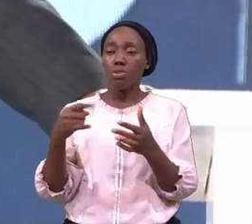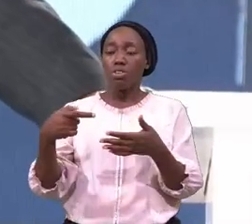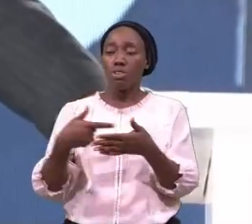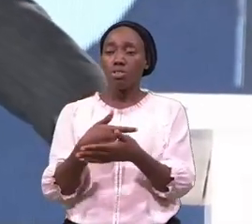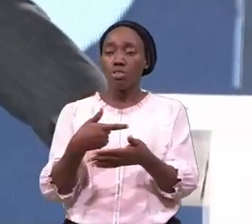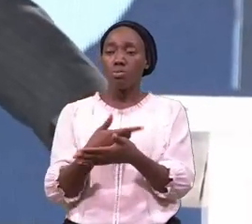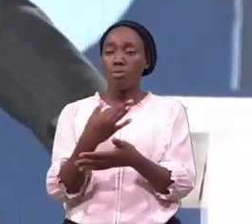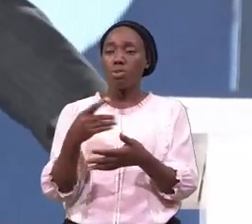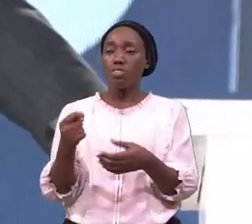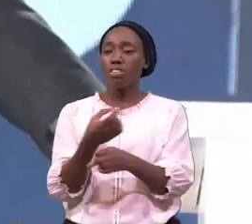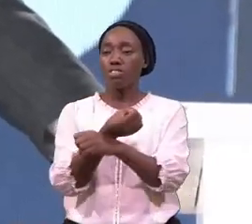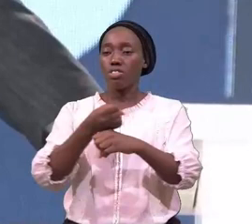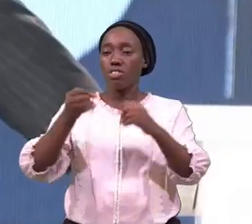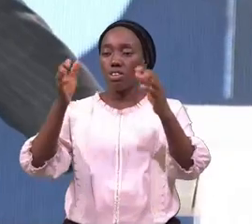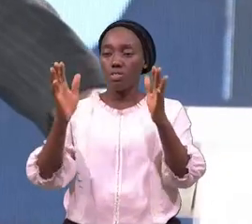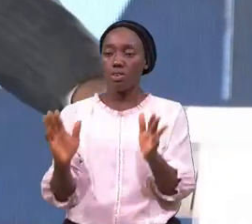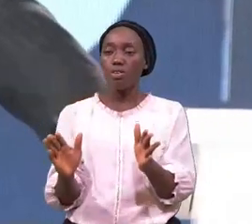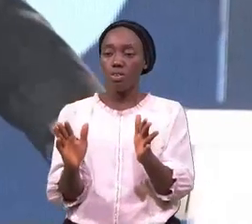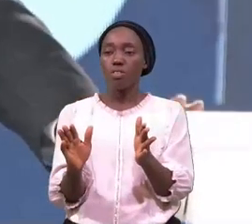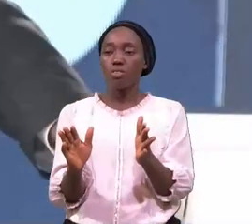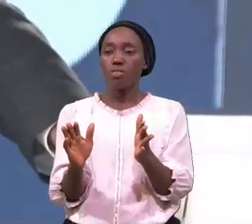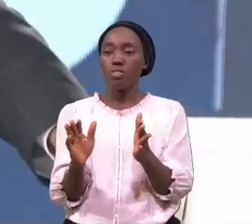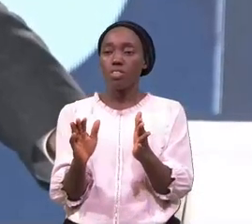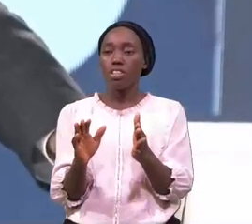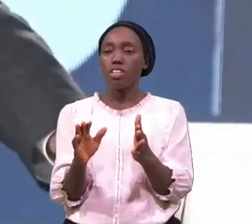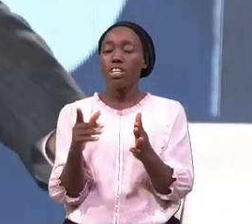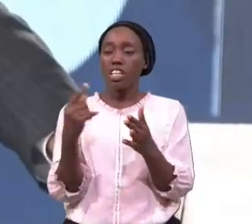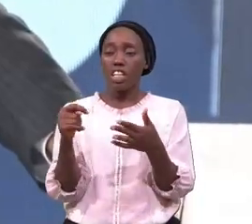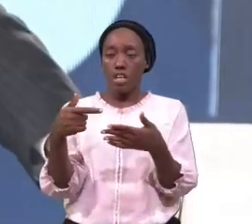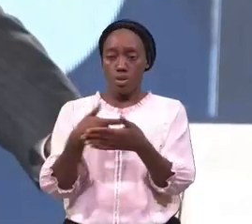premier point, la commission est le but de l'évangile du Sauveur.